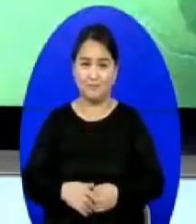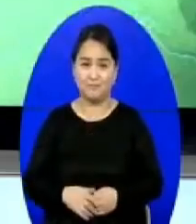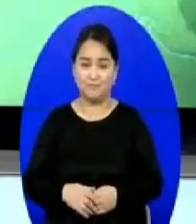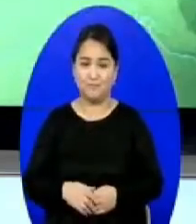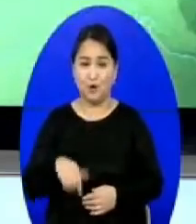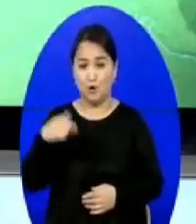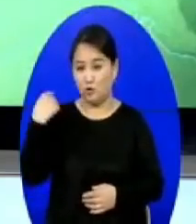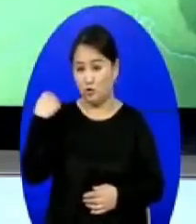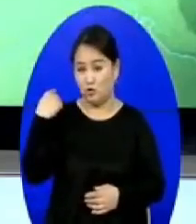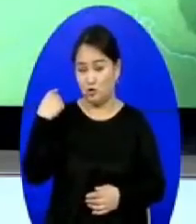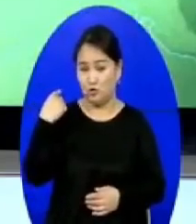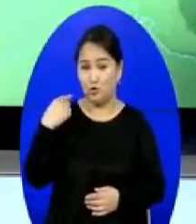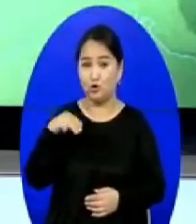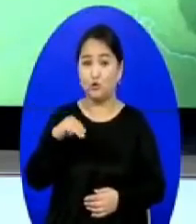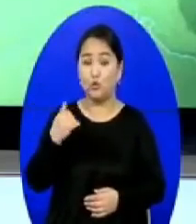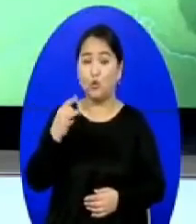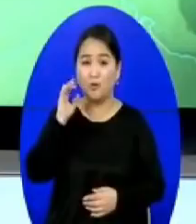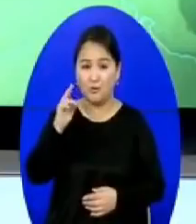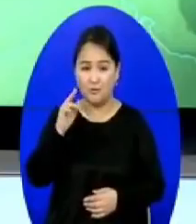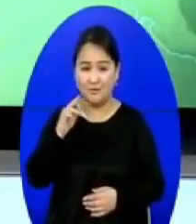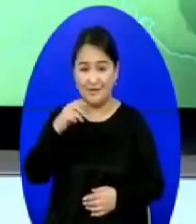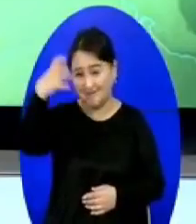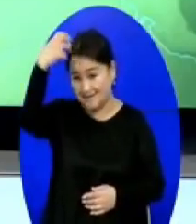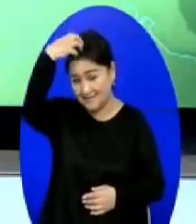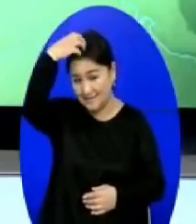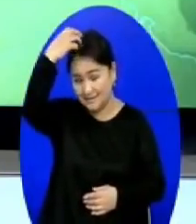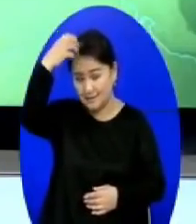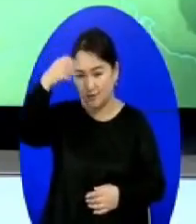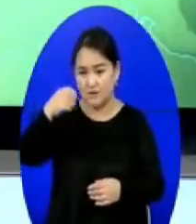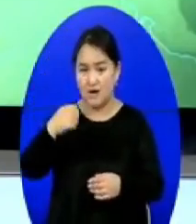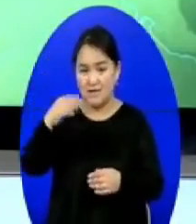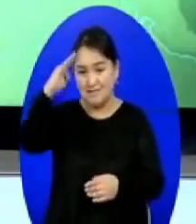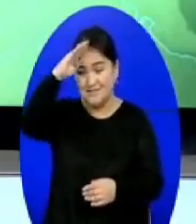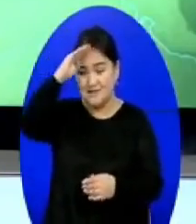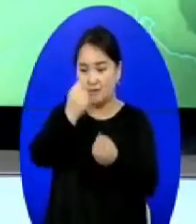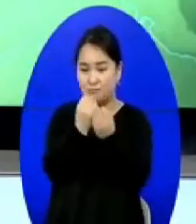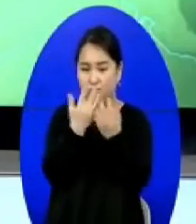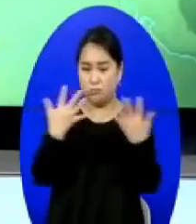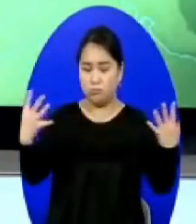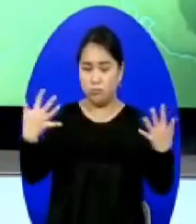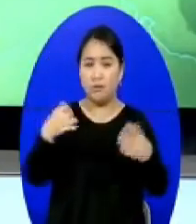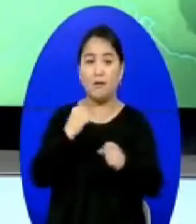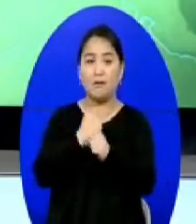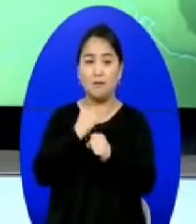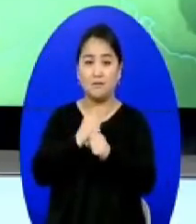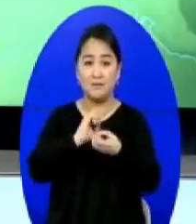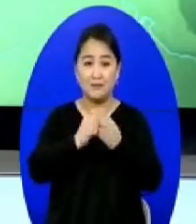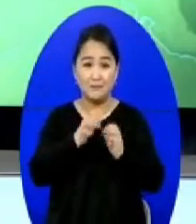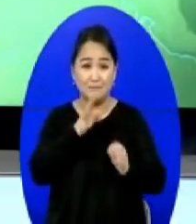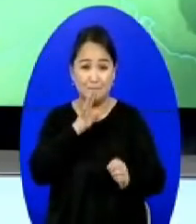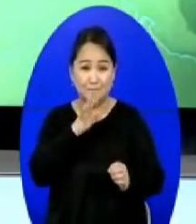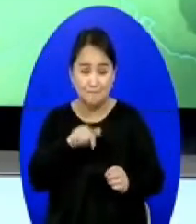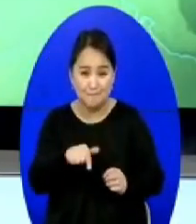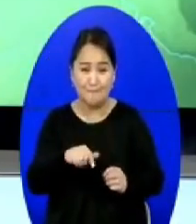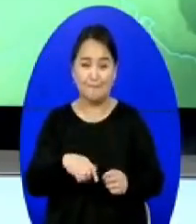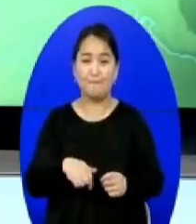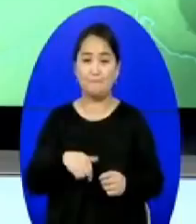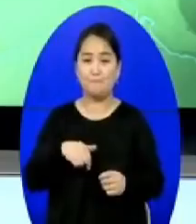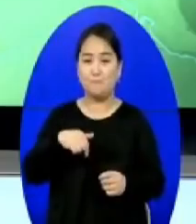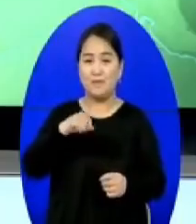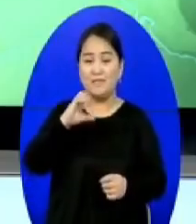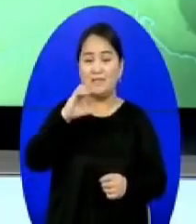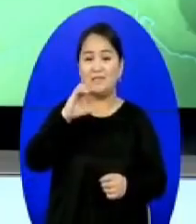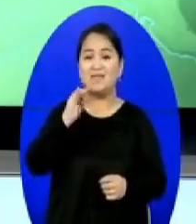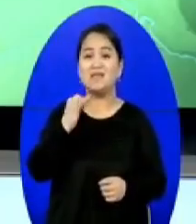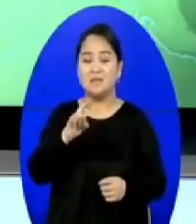Туркийн засгийн газар Сирийн засгийн газрын эсрэг өргөн хүрээтэй цэргийн ажиллагаа эхлүүлж байгаагаа зарлсан. Энэ бол Туркийн хувьд Сирийн ерөнхийлөгч Башар